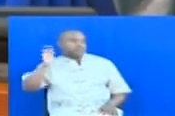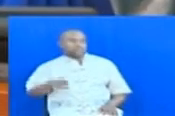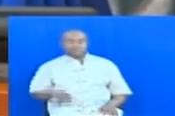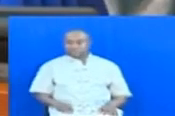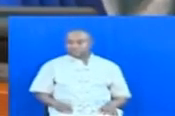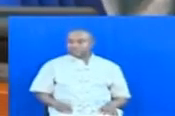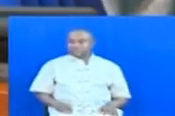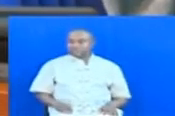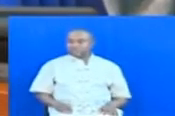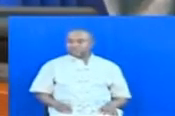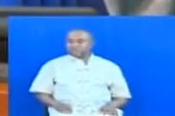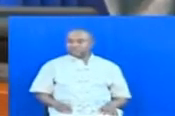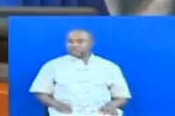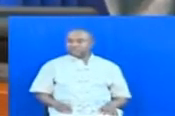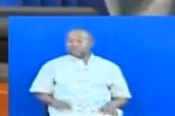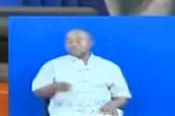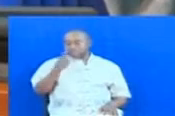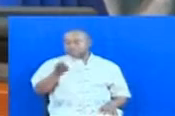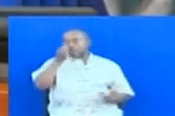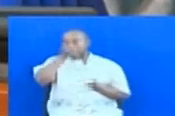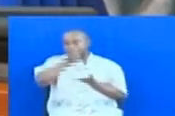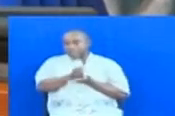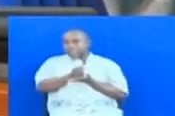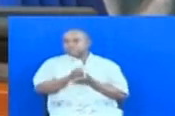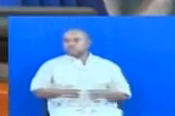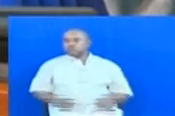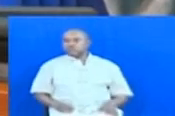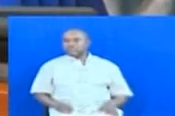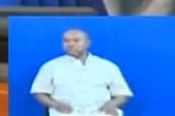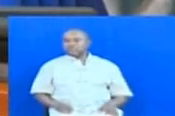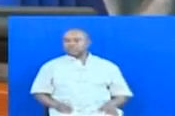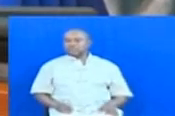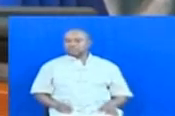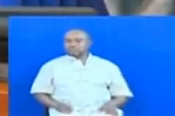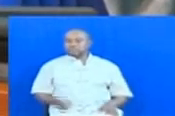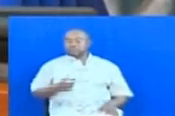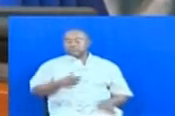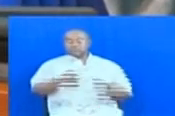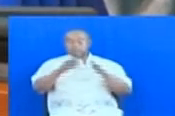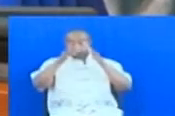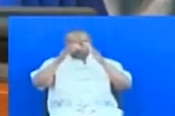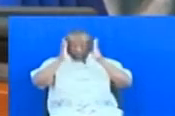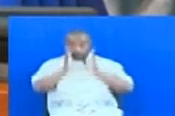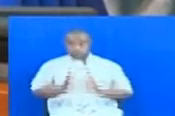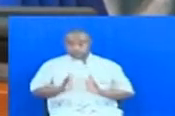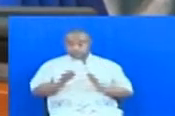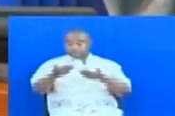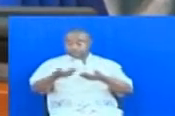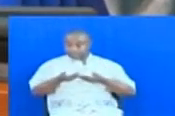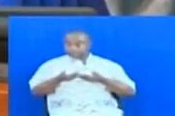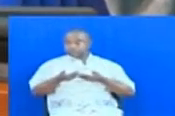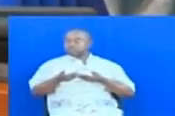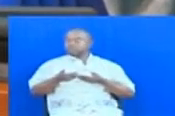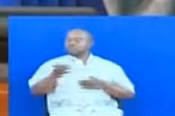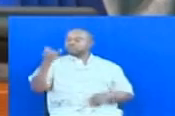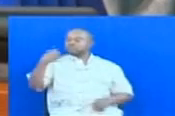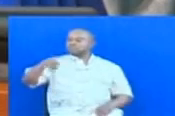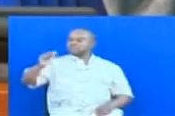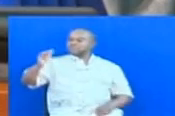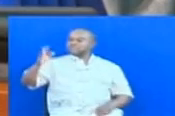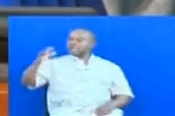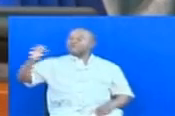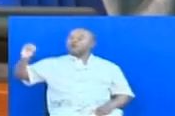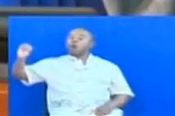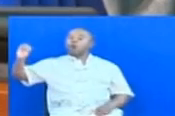Nasikiliza tu nikisema amen kwa maombi yenu. Mheshimiwa Selemani Saidi Jafo,